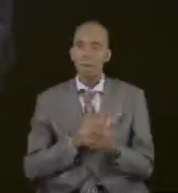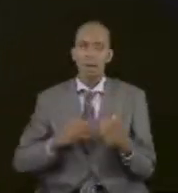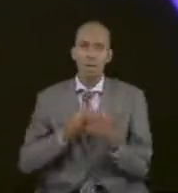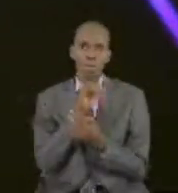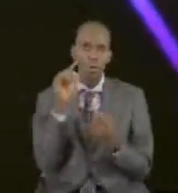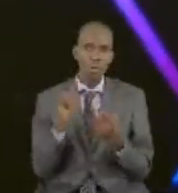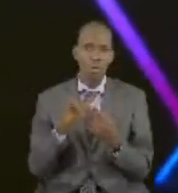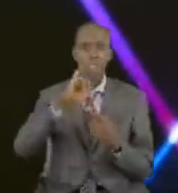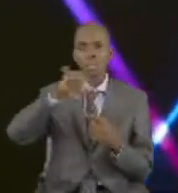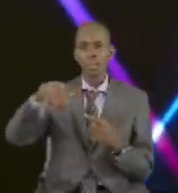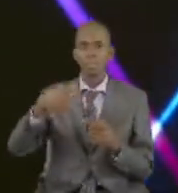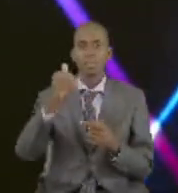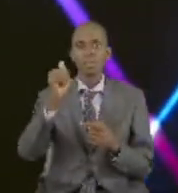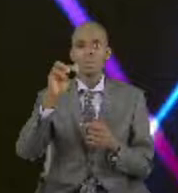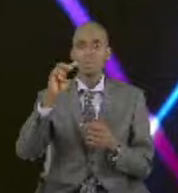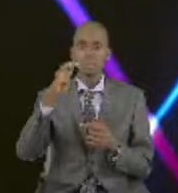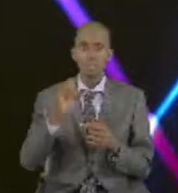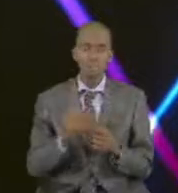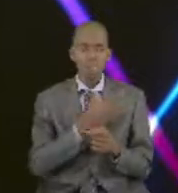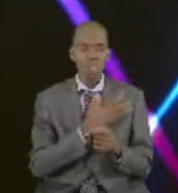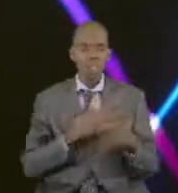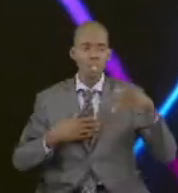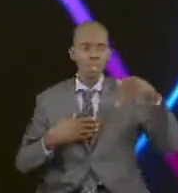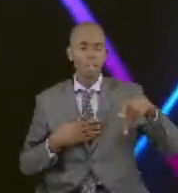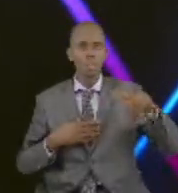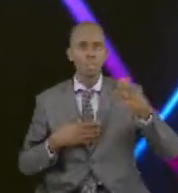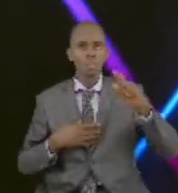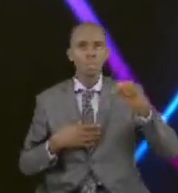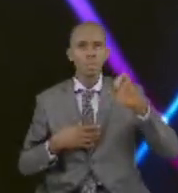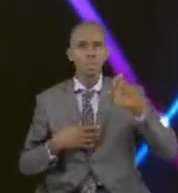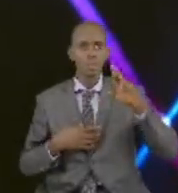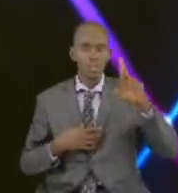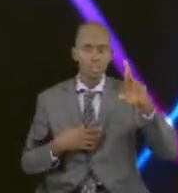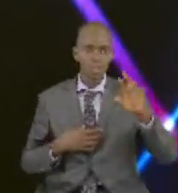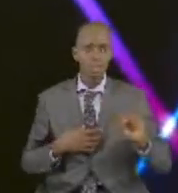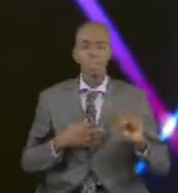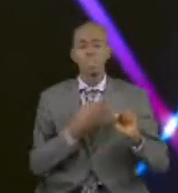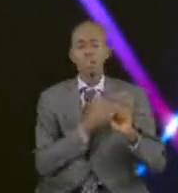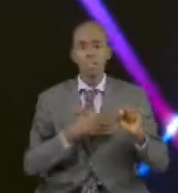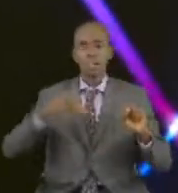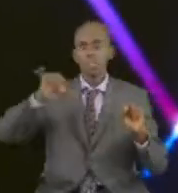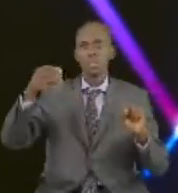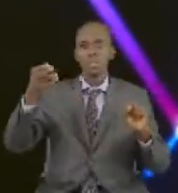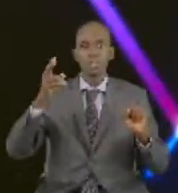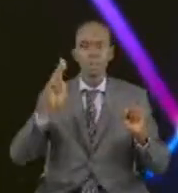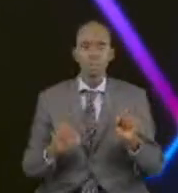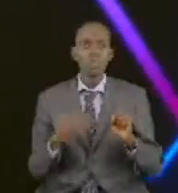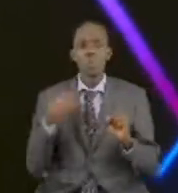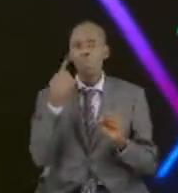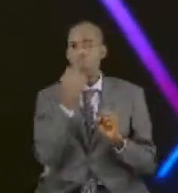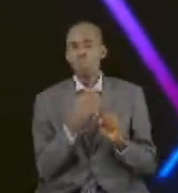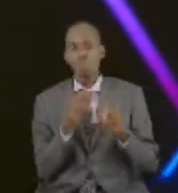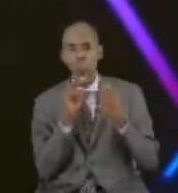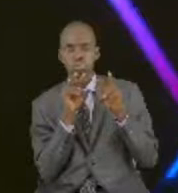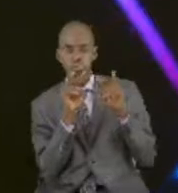et ayant reconnu la grâce qui m'avait été accordée, Jacques,